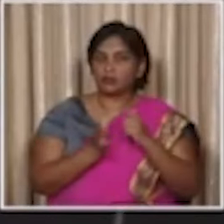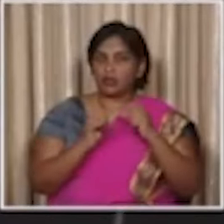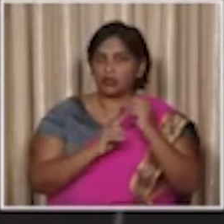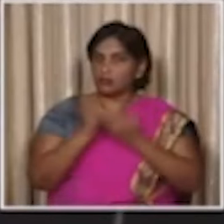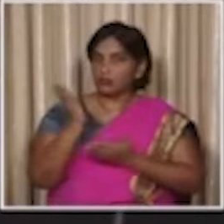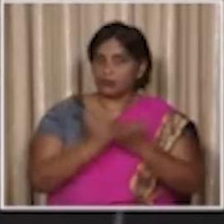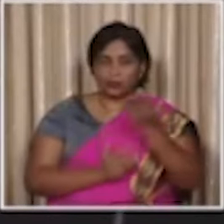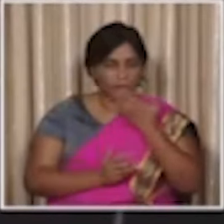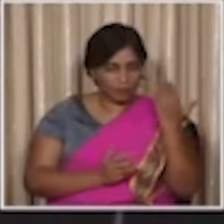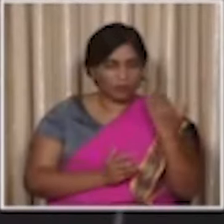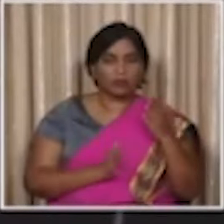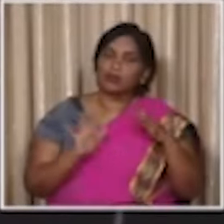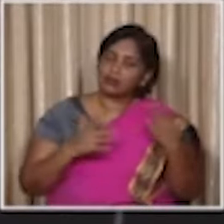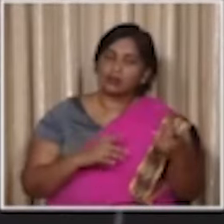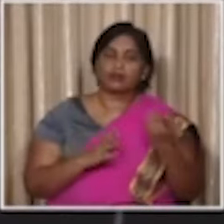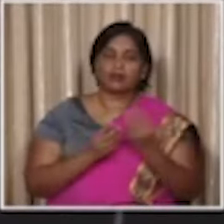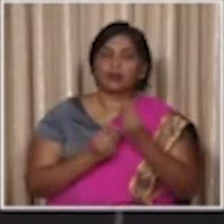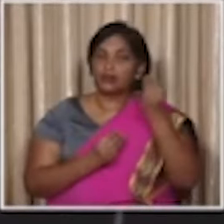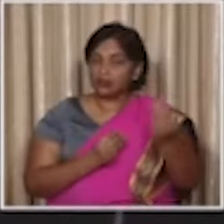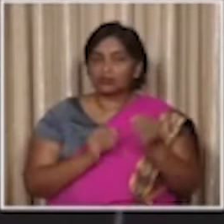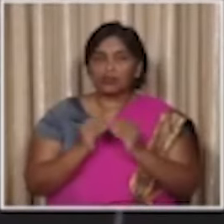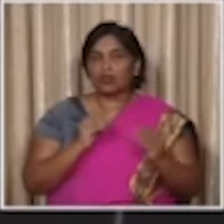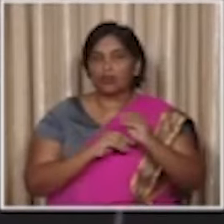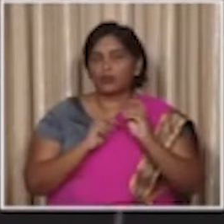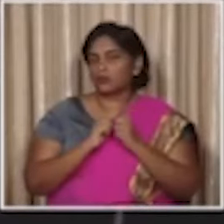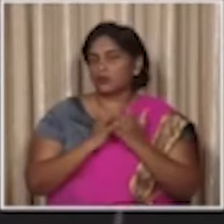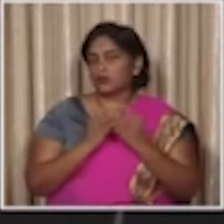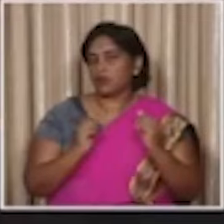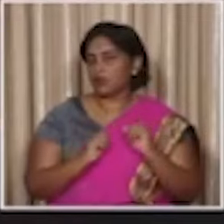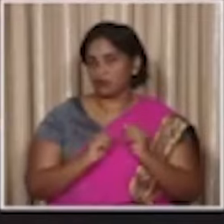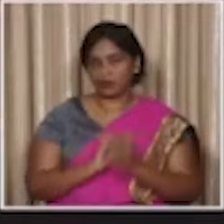හැකිද නොයසේ නම් ලබා දෙන විකල්ප විසඳුම කුමක්ද